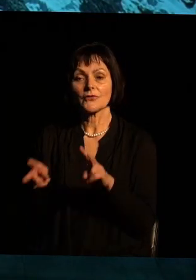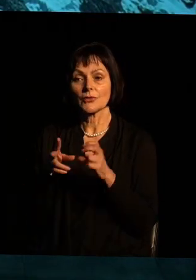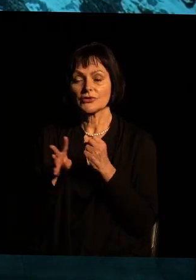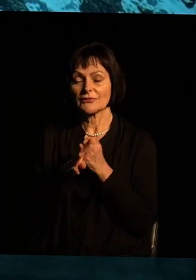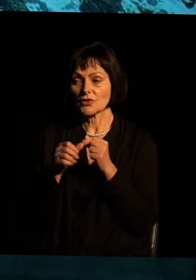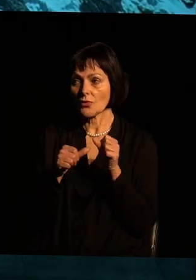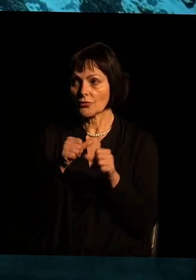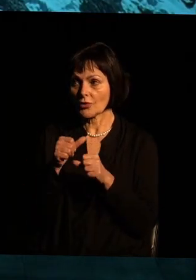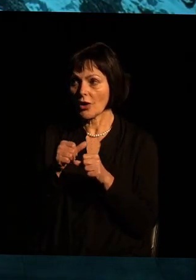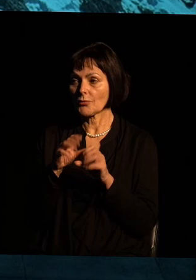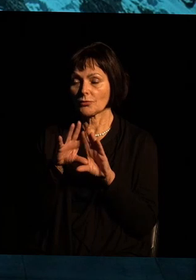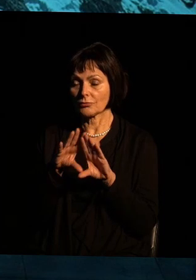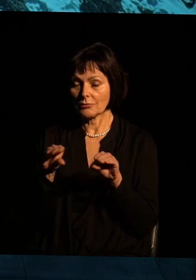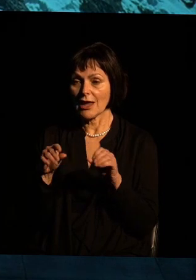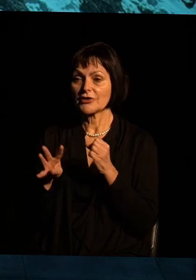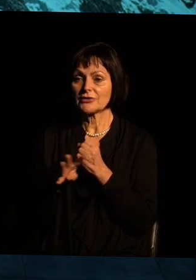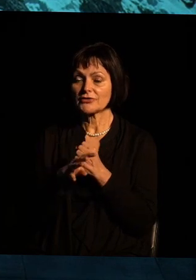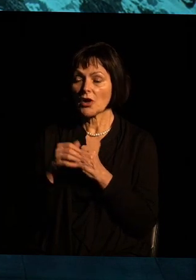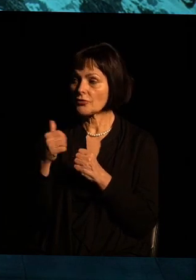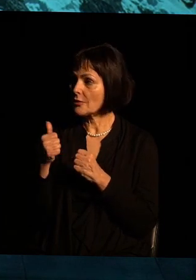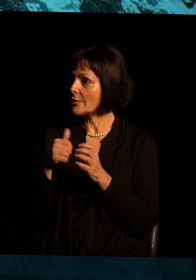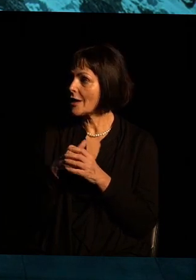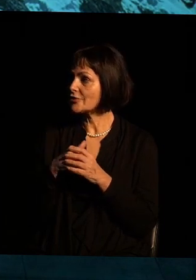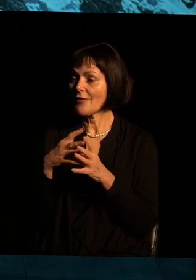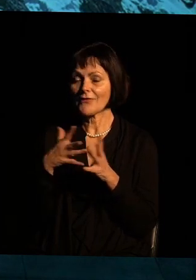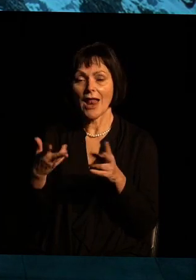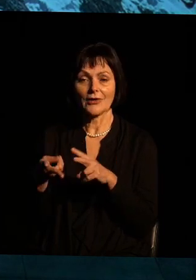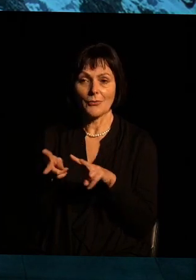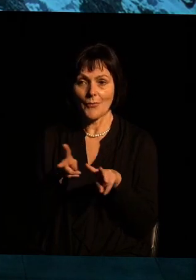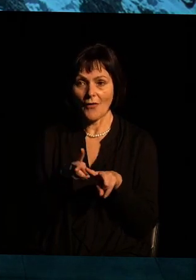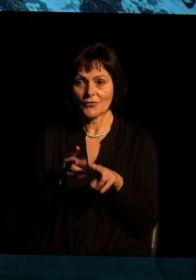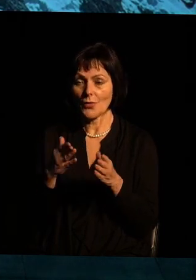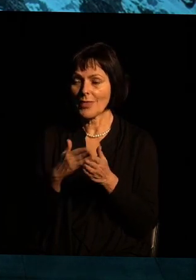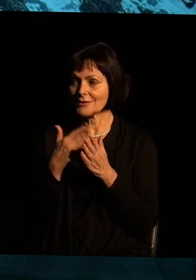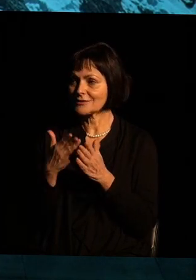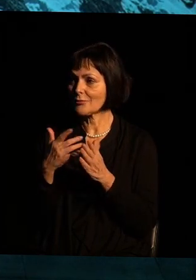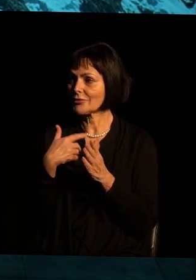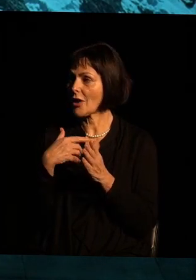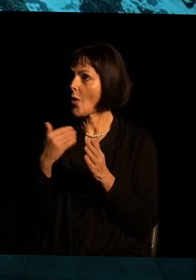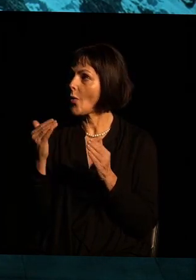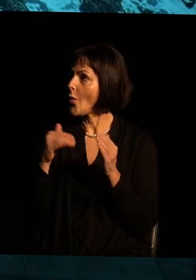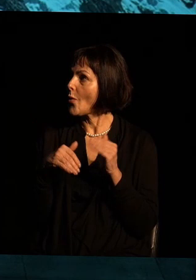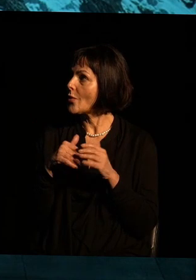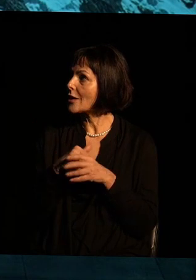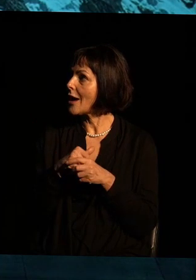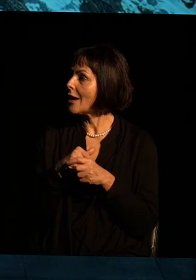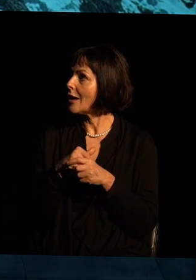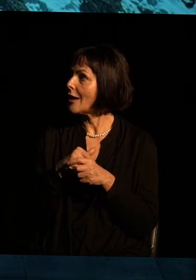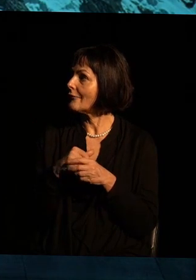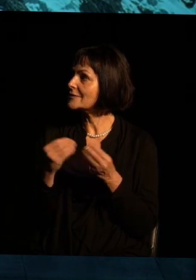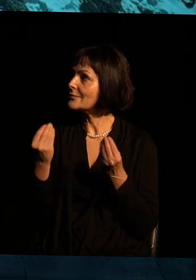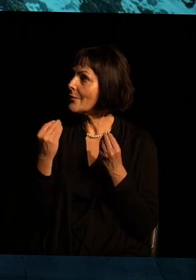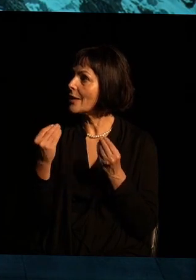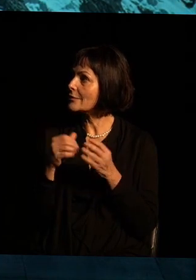to właśnie był tym rokiem wyciszenia, no i 91, no wielki powrót na takie kolejne urwisko, które jest w gruncie rzeczy no nie mniej